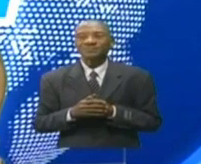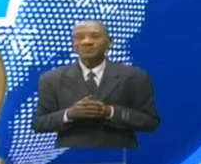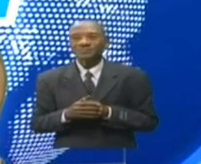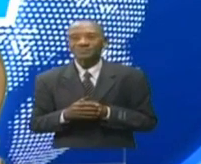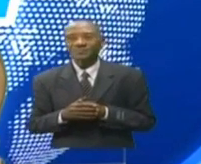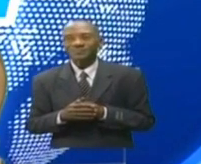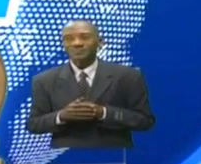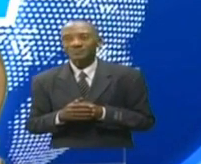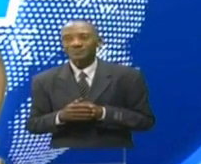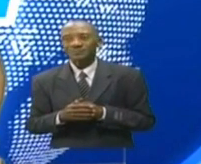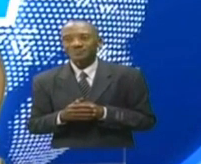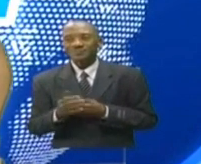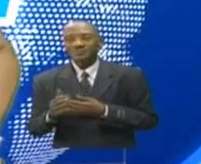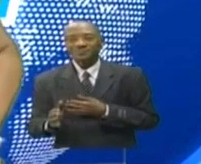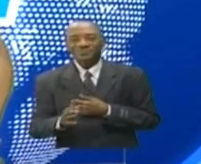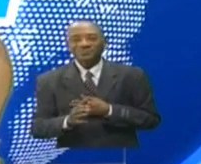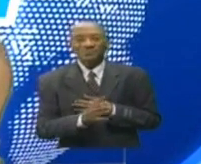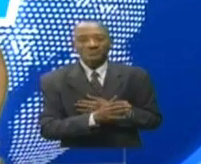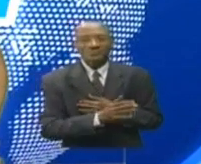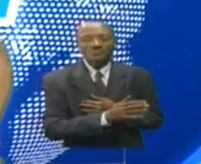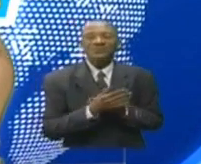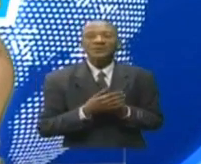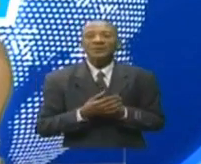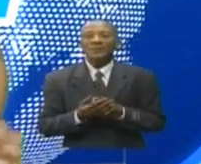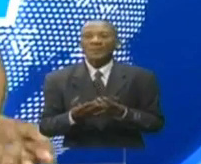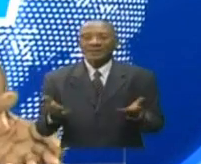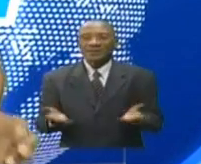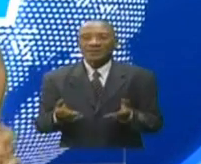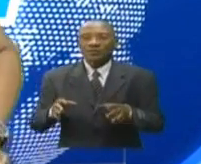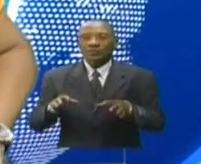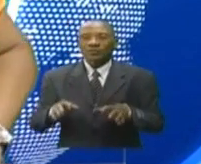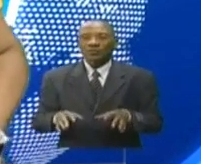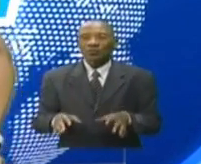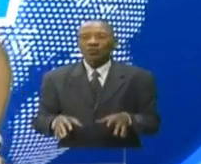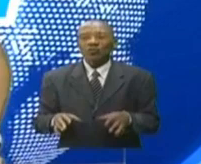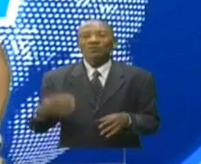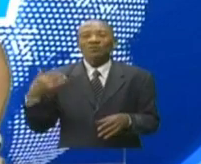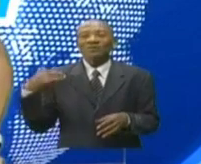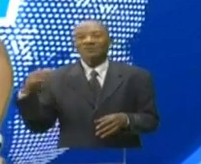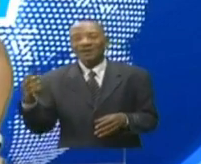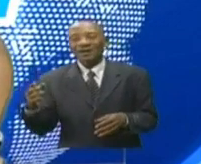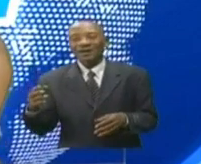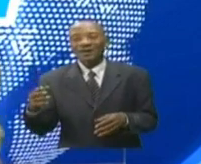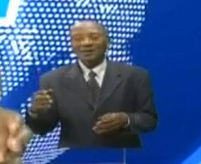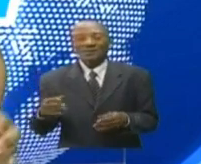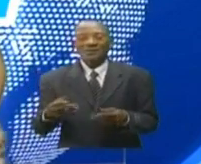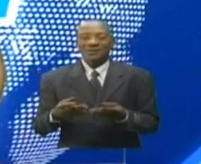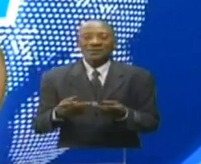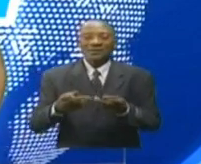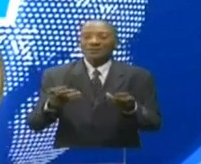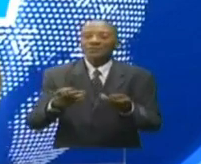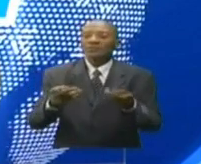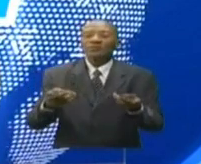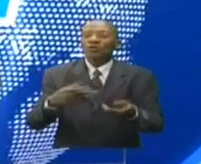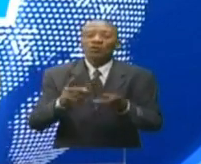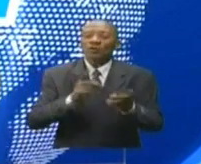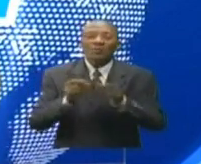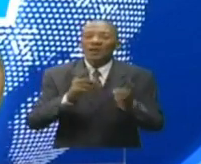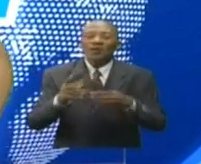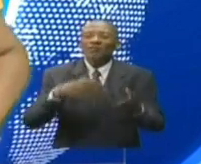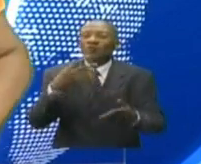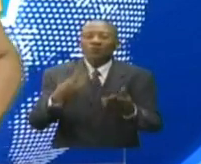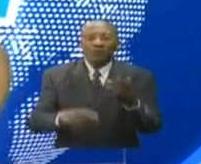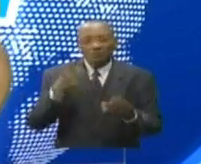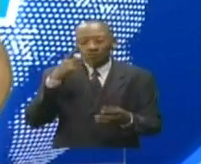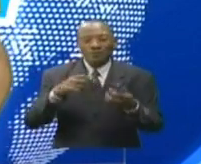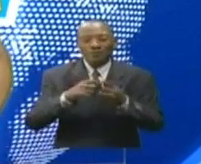de lieu de l'électricité en République démocratique du Congo, notamment dans la province du Congo central? Cette question a été abordée au colloque sur le